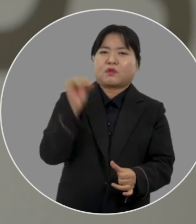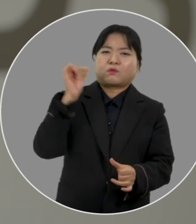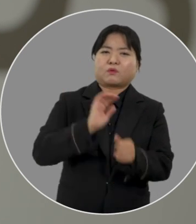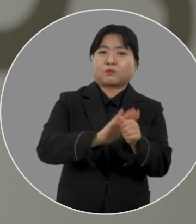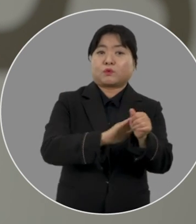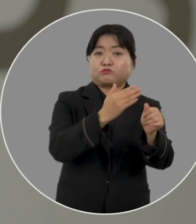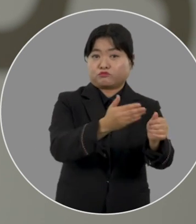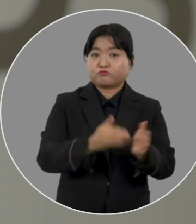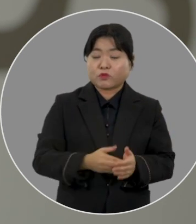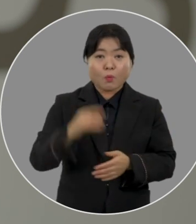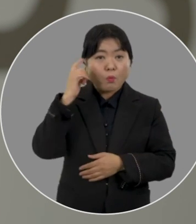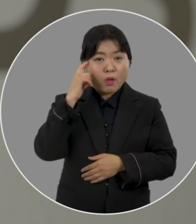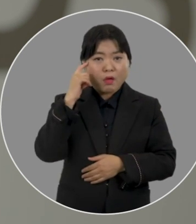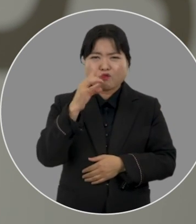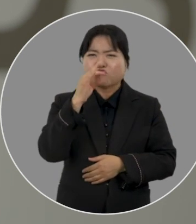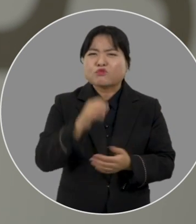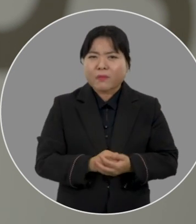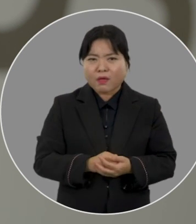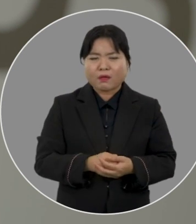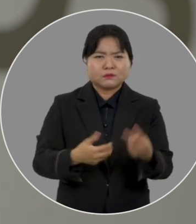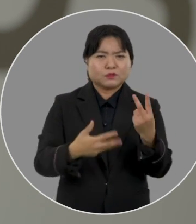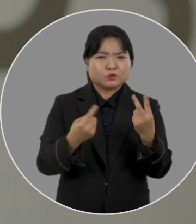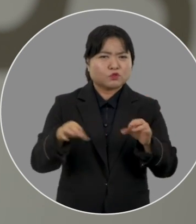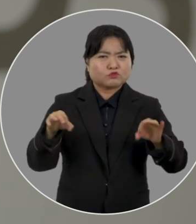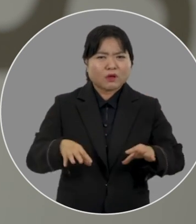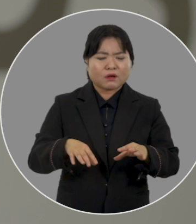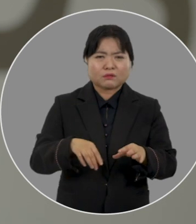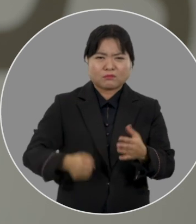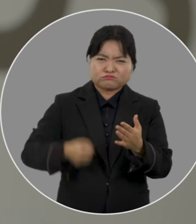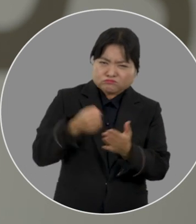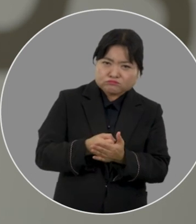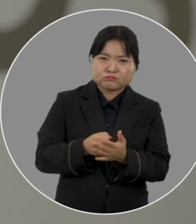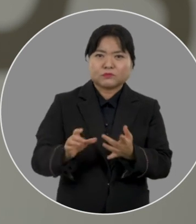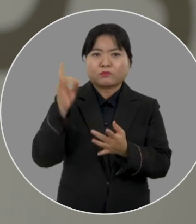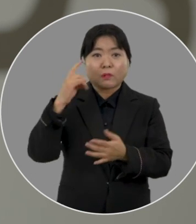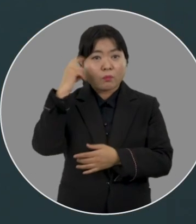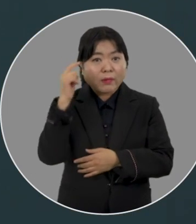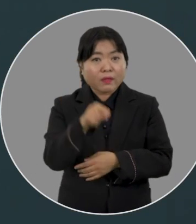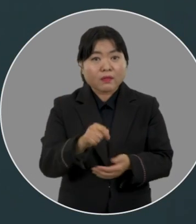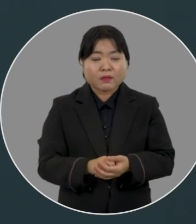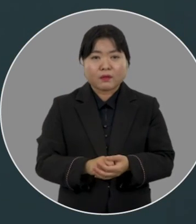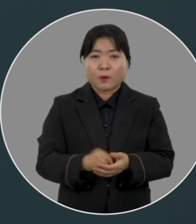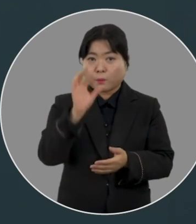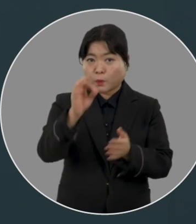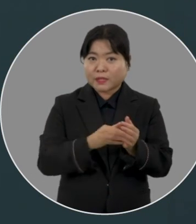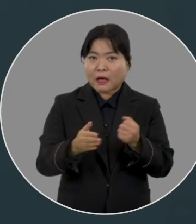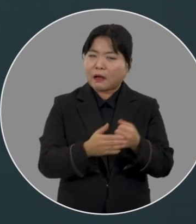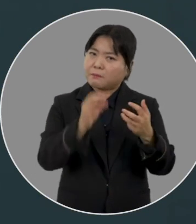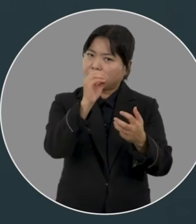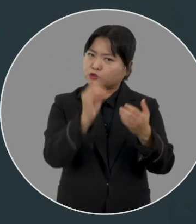거예요. 왜 그 순간, 2초의 순간에 그런 선택을 했을까? 보니까 한